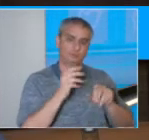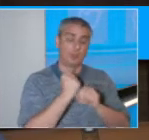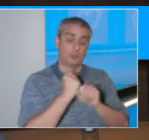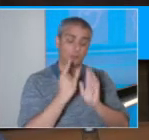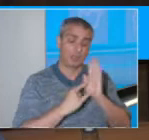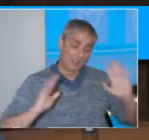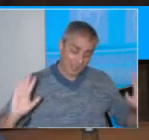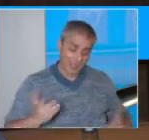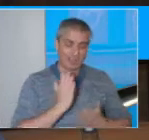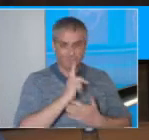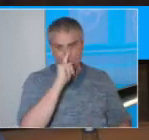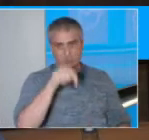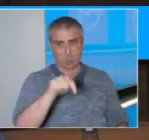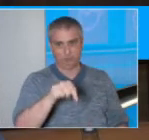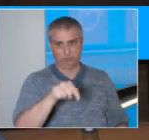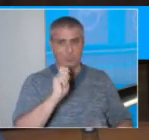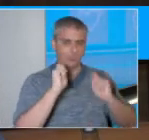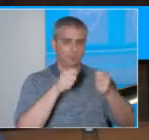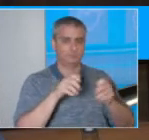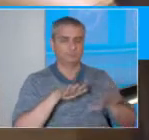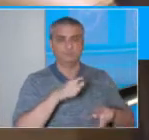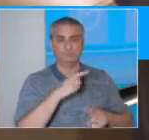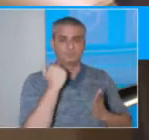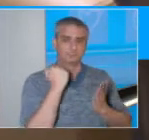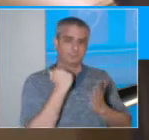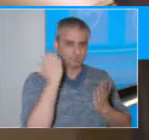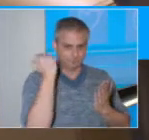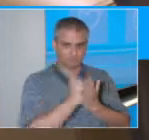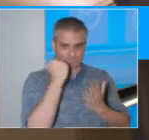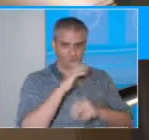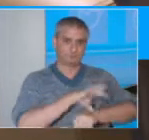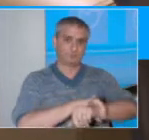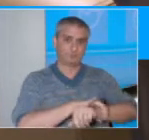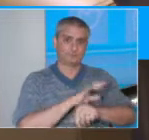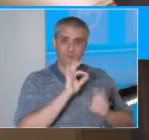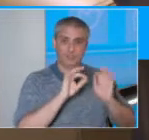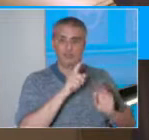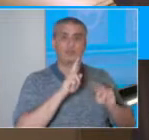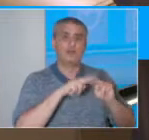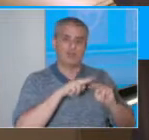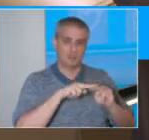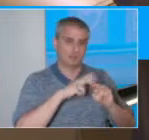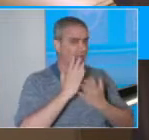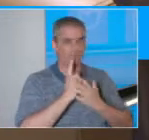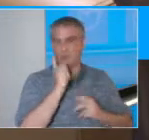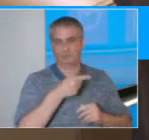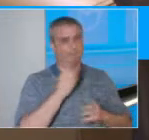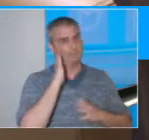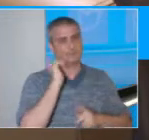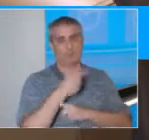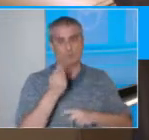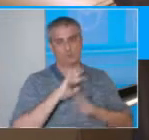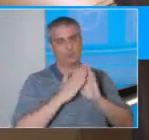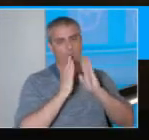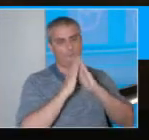להביא חקיקה כבר ביום ראשון לממשלה, חקיקה שתסדיר את עניין האזיק האלקטרוני הזה, ומשם בעצם כבר לא יצטרכו את המלוניות, כי